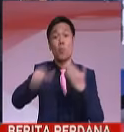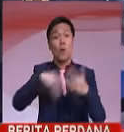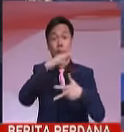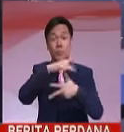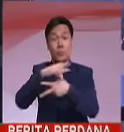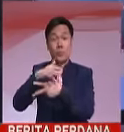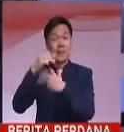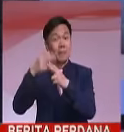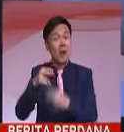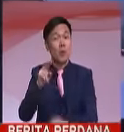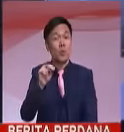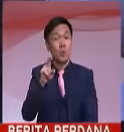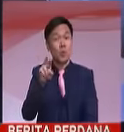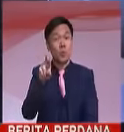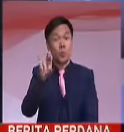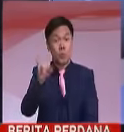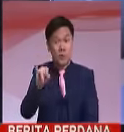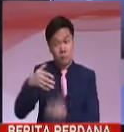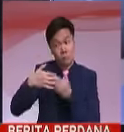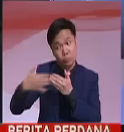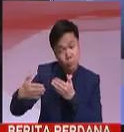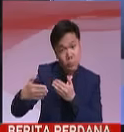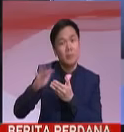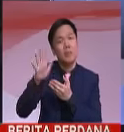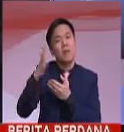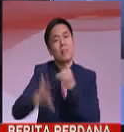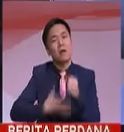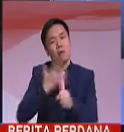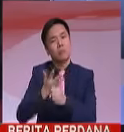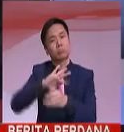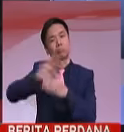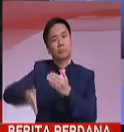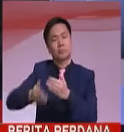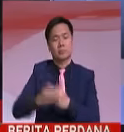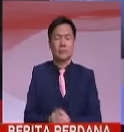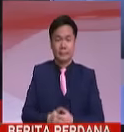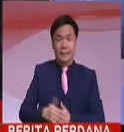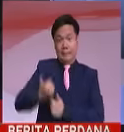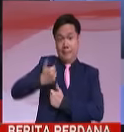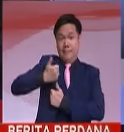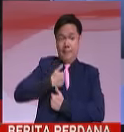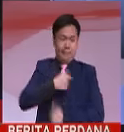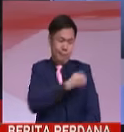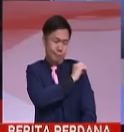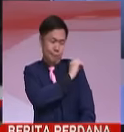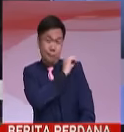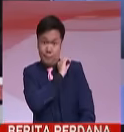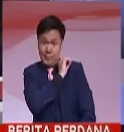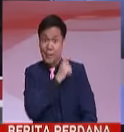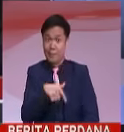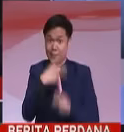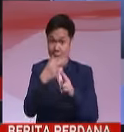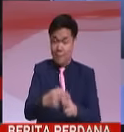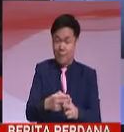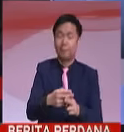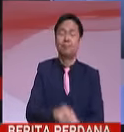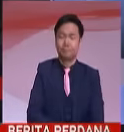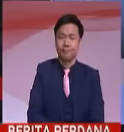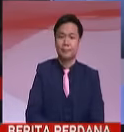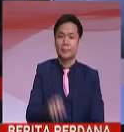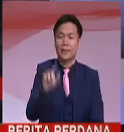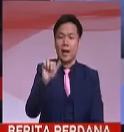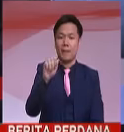helikopter Duri dalam tempo Hime tahun Panglima kemudian channel Tan Sri Abdul Somad berkata